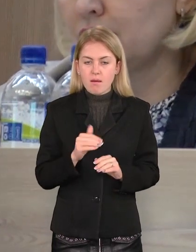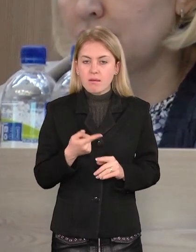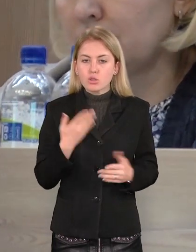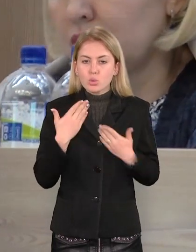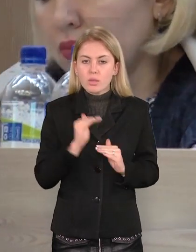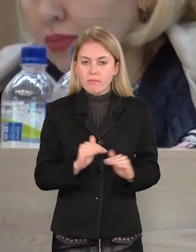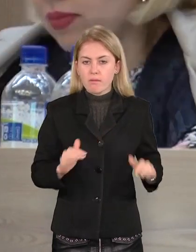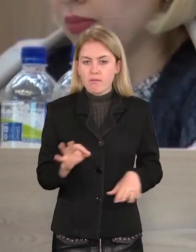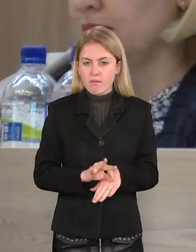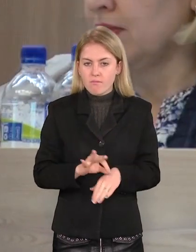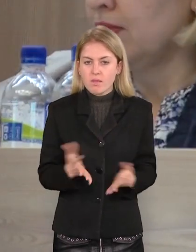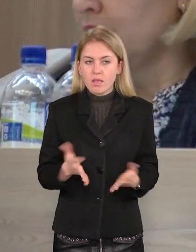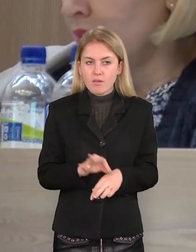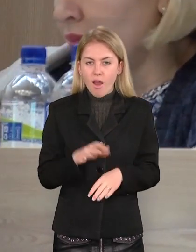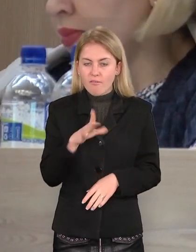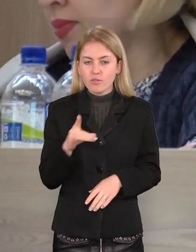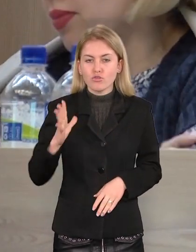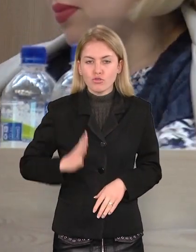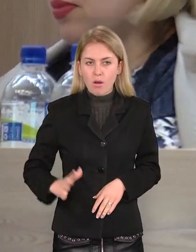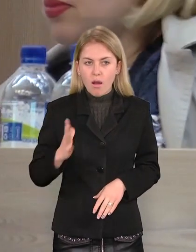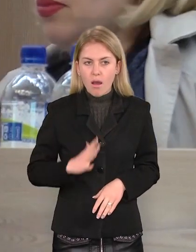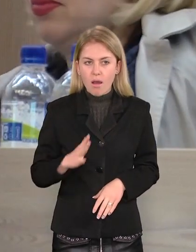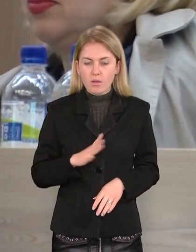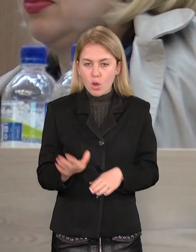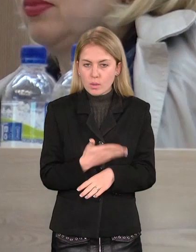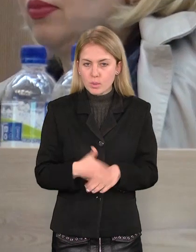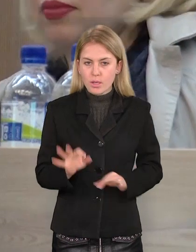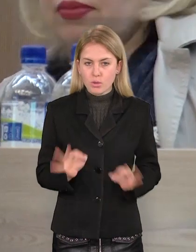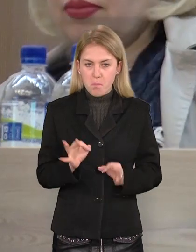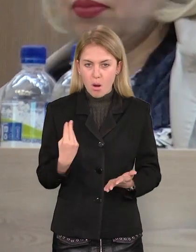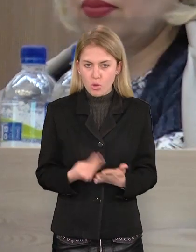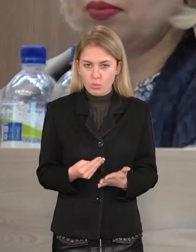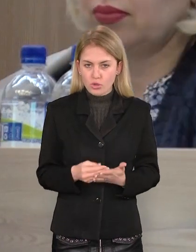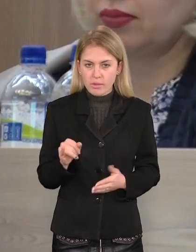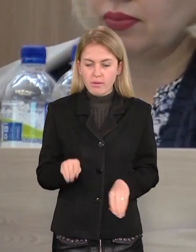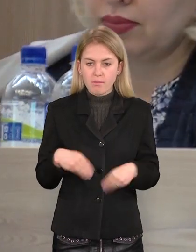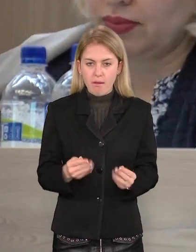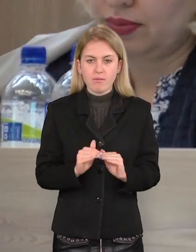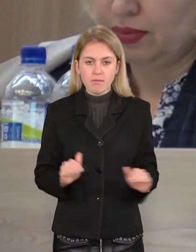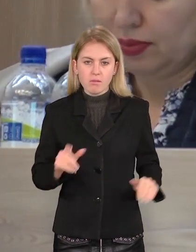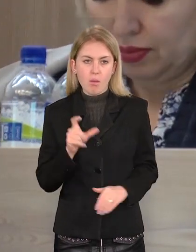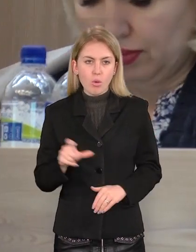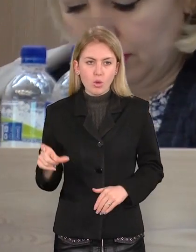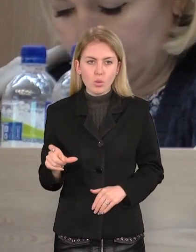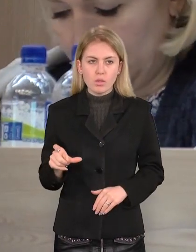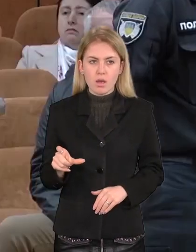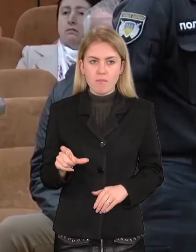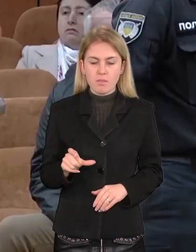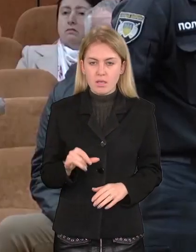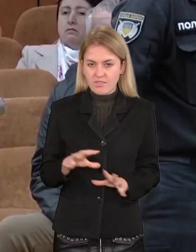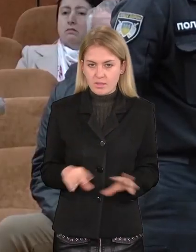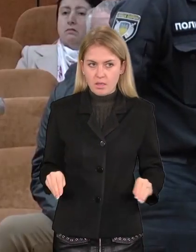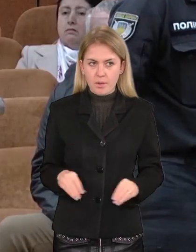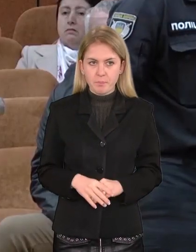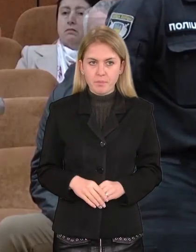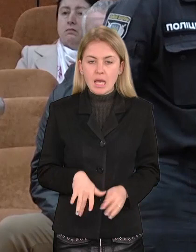щось вичікуєте. Це по темі, розподіліть нормальний бюджет і дайте людям і дітям жити і все.